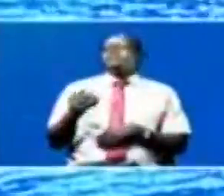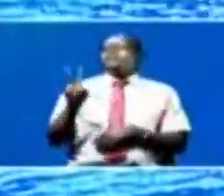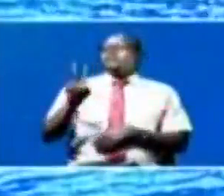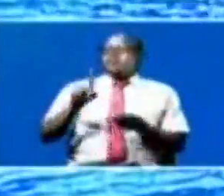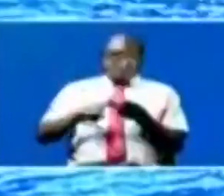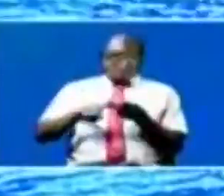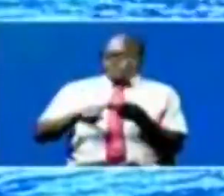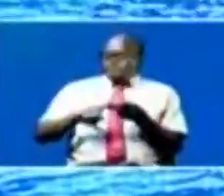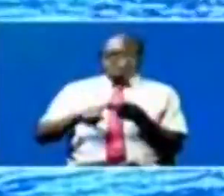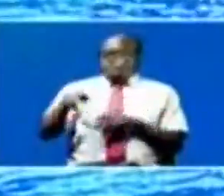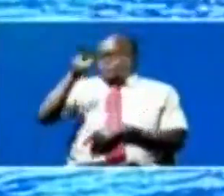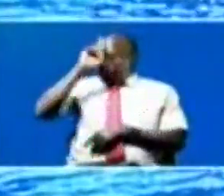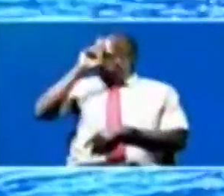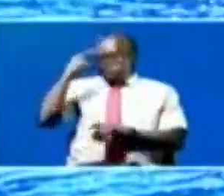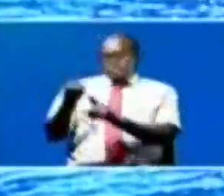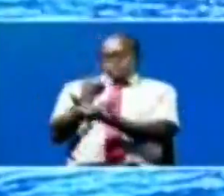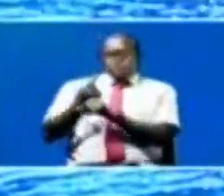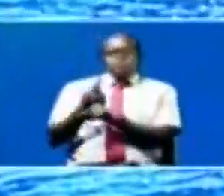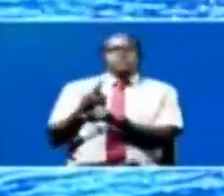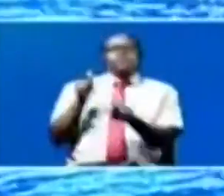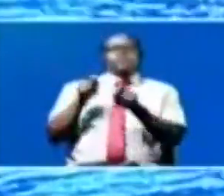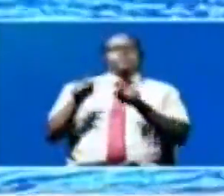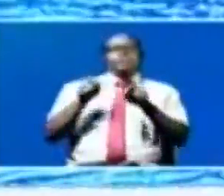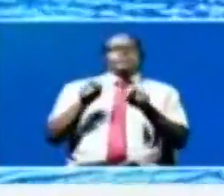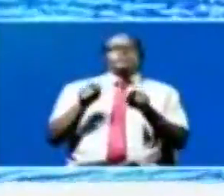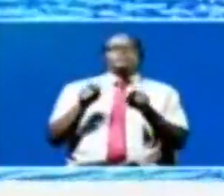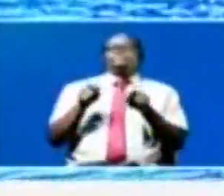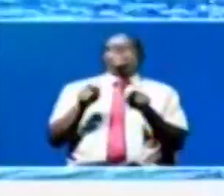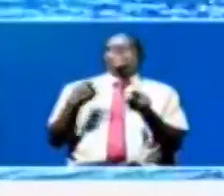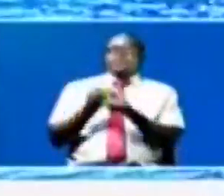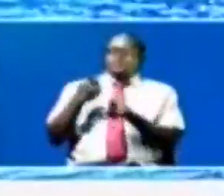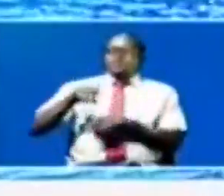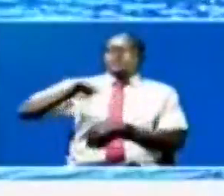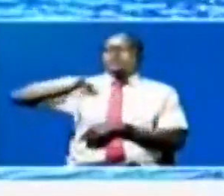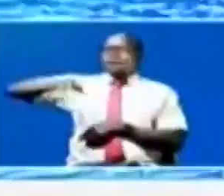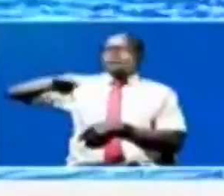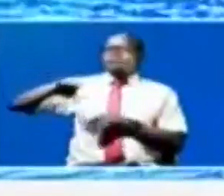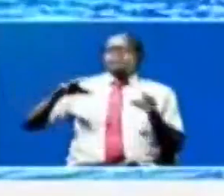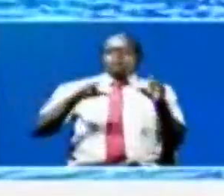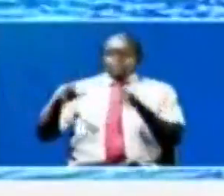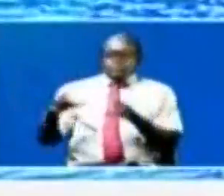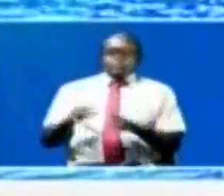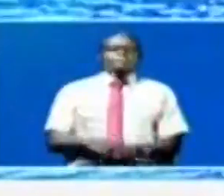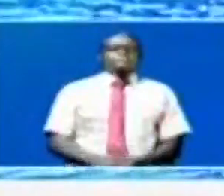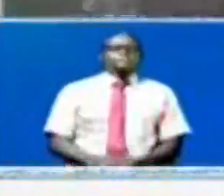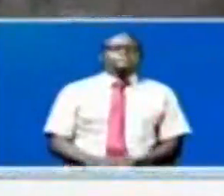wa jeshi la nchi hiyo katika visiwa kadhaa wanaohudumu raiya kutoka mataifa mbalimbali. Paul Nabiswa